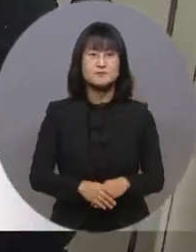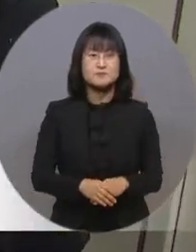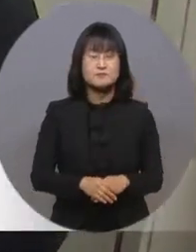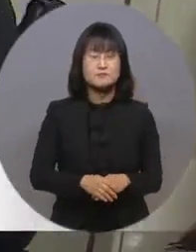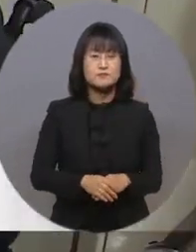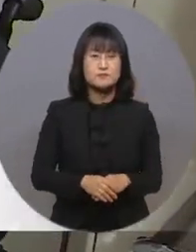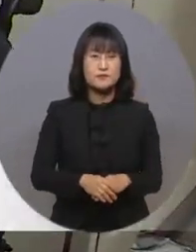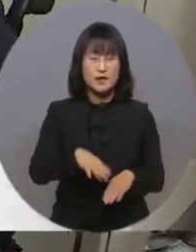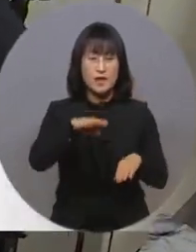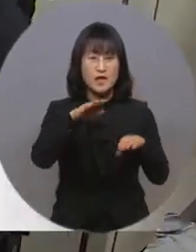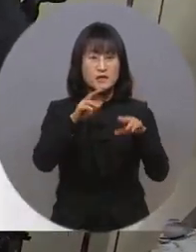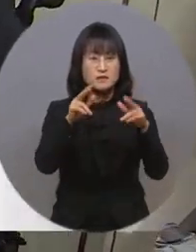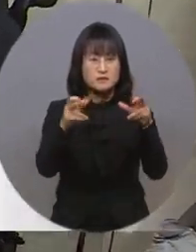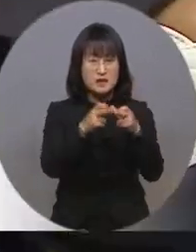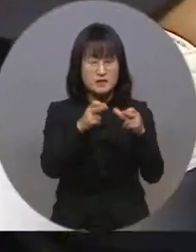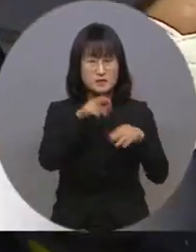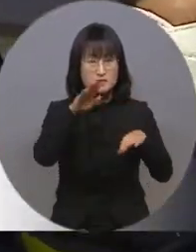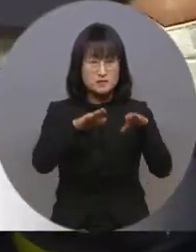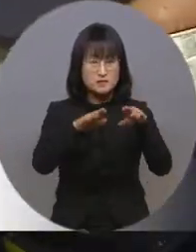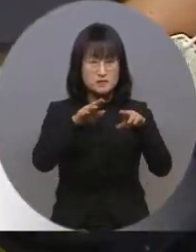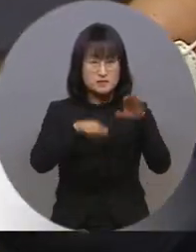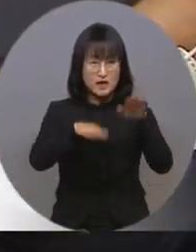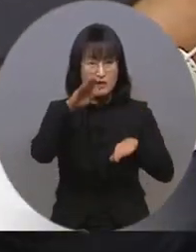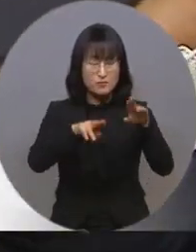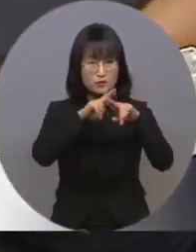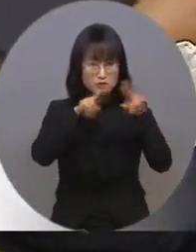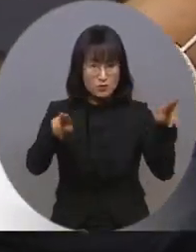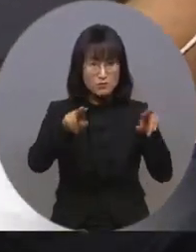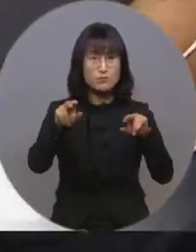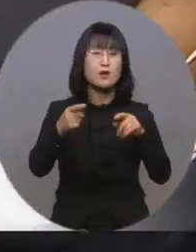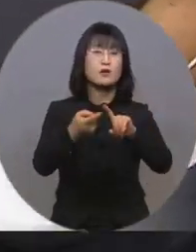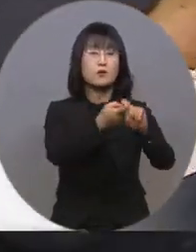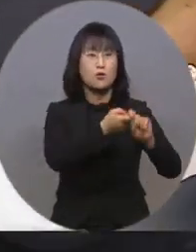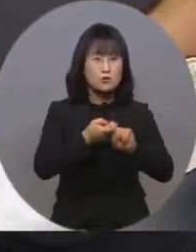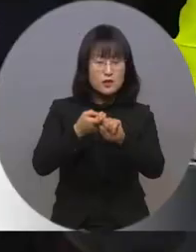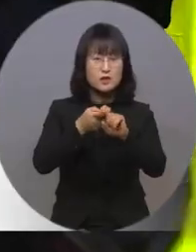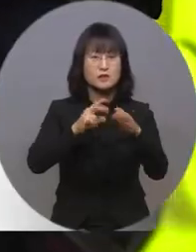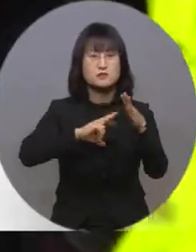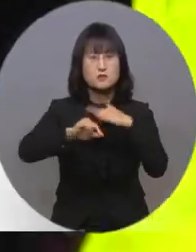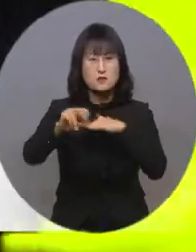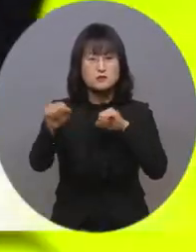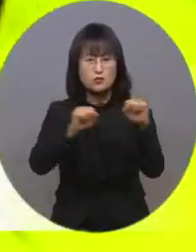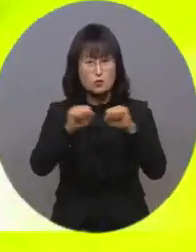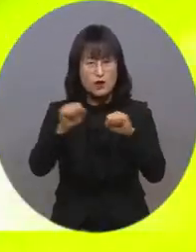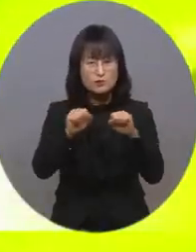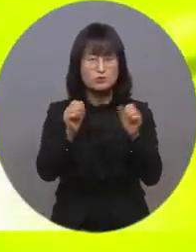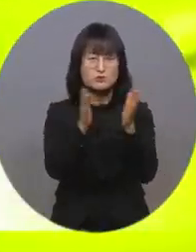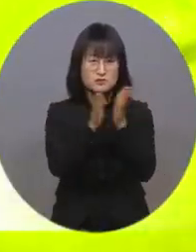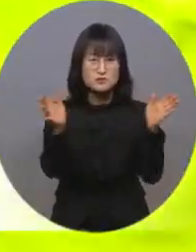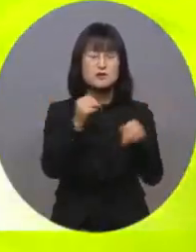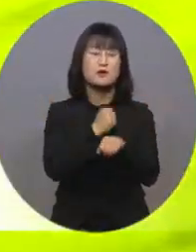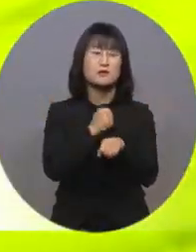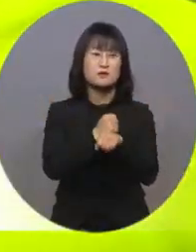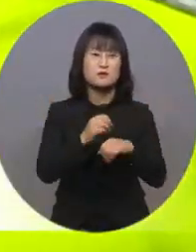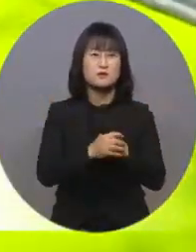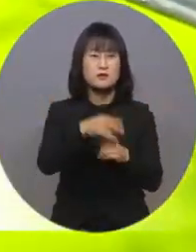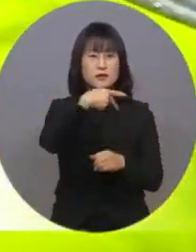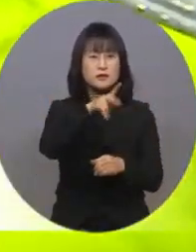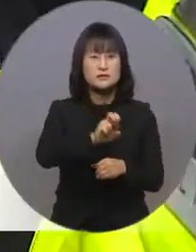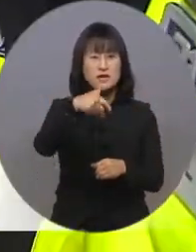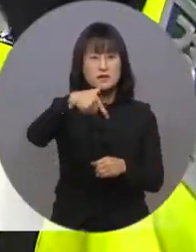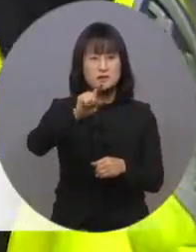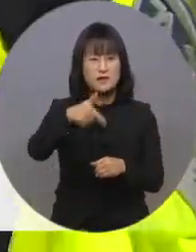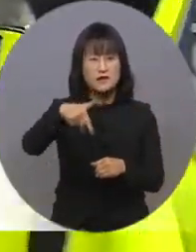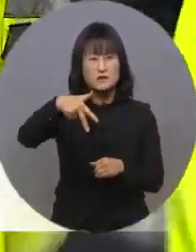전국 장애인 차별 철폐연대가 지하철 행동을 본격 재개했습니다. 지난 2일 전 장현은 삼각지역